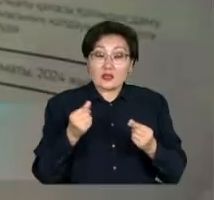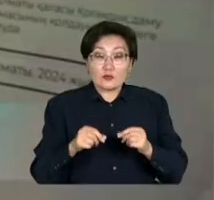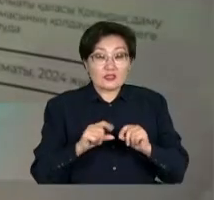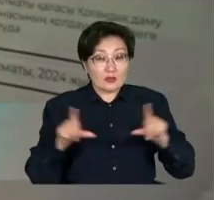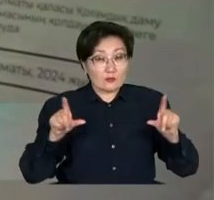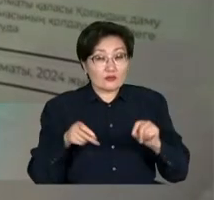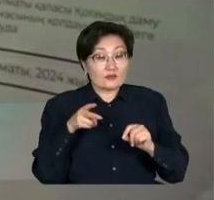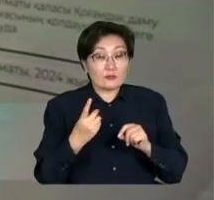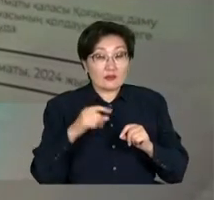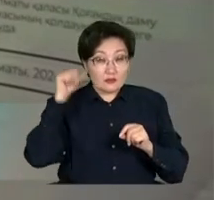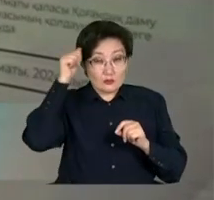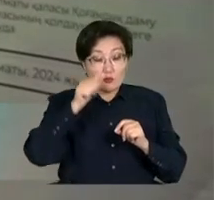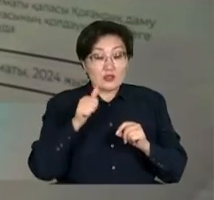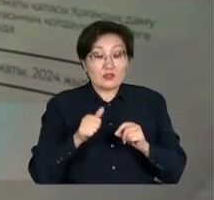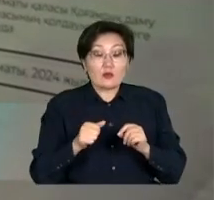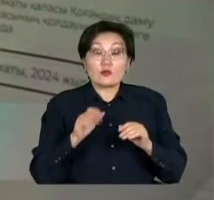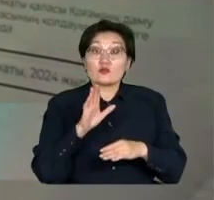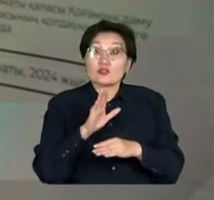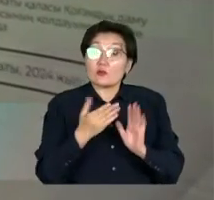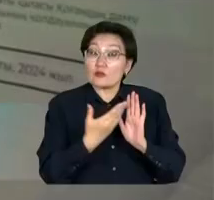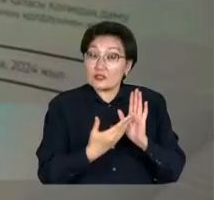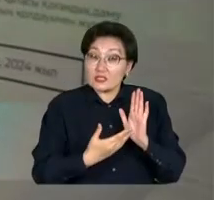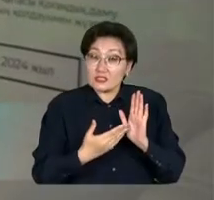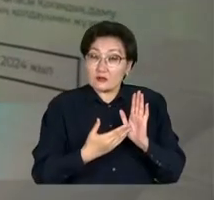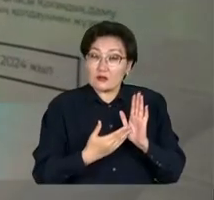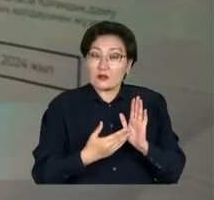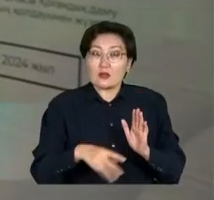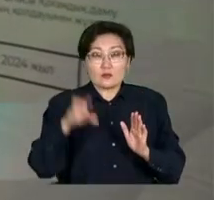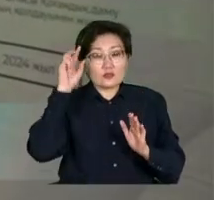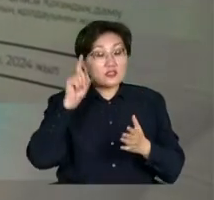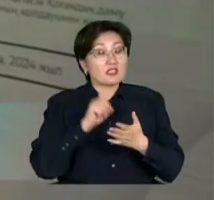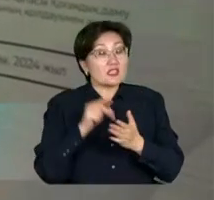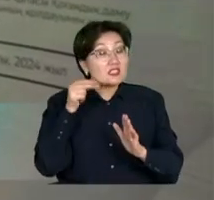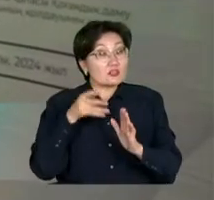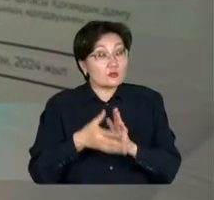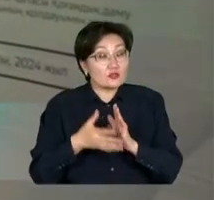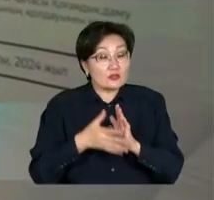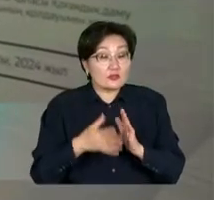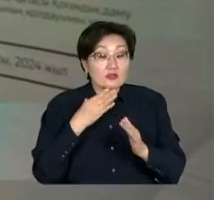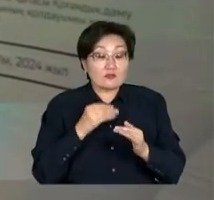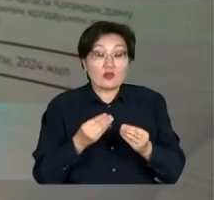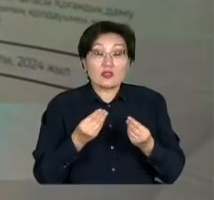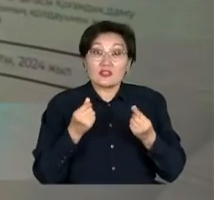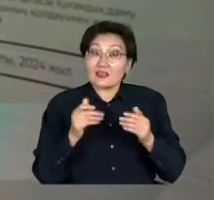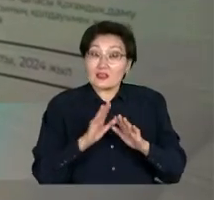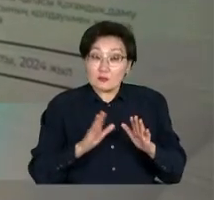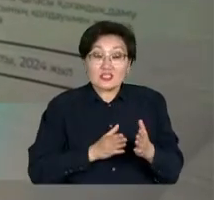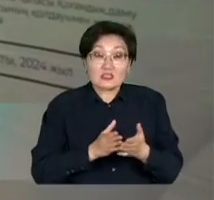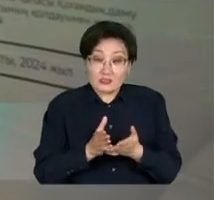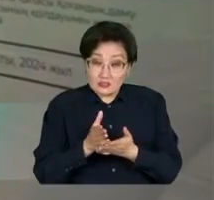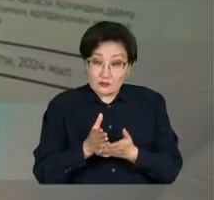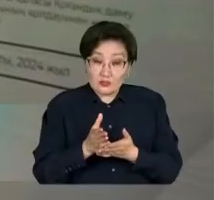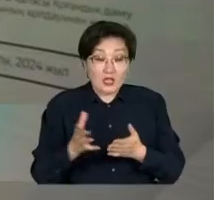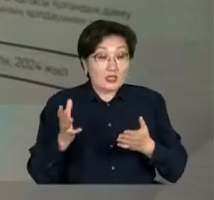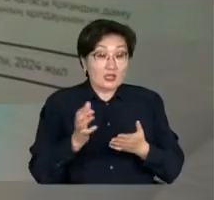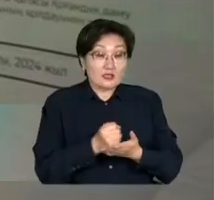году. ФАТФ прямо указывает, что да, страны должны изучить свой некоммерческий сектор,